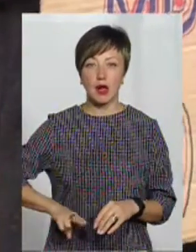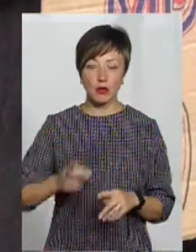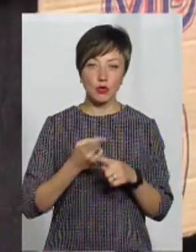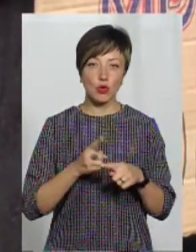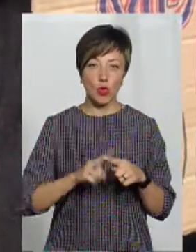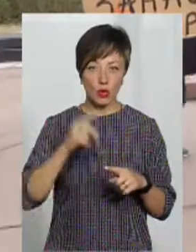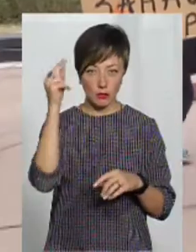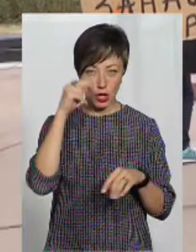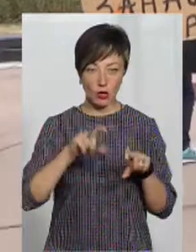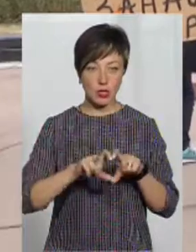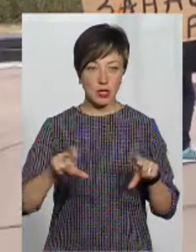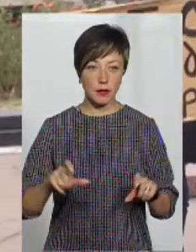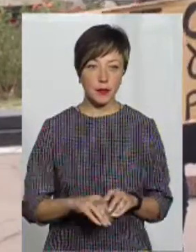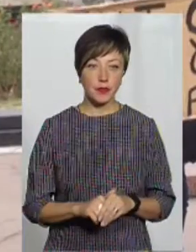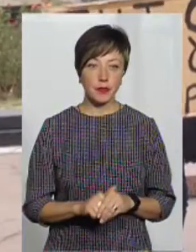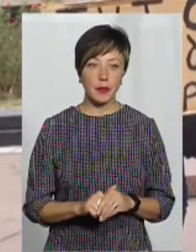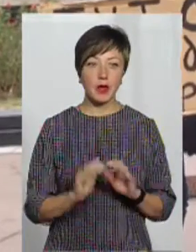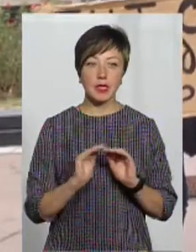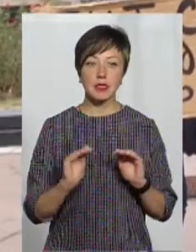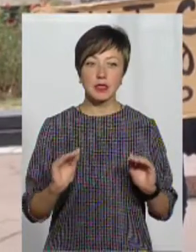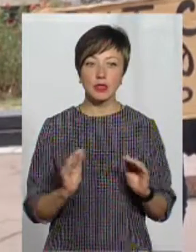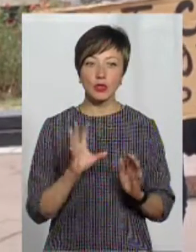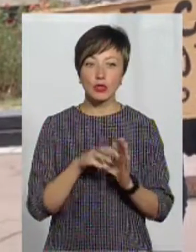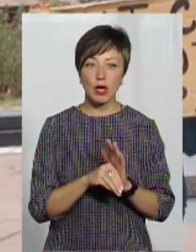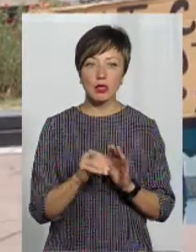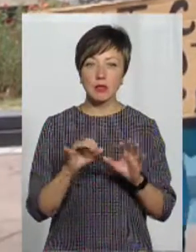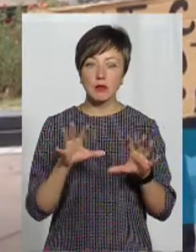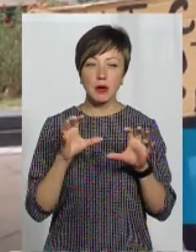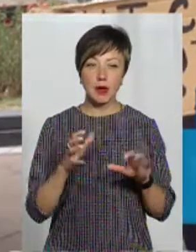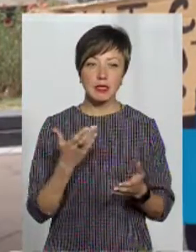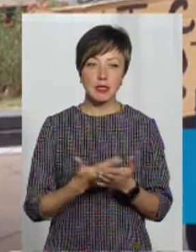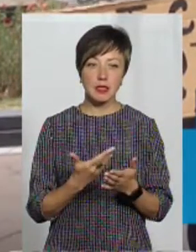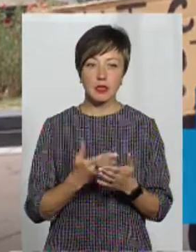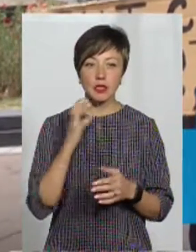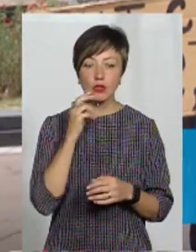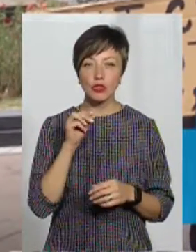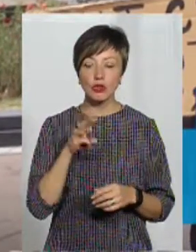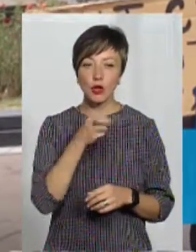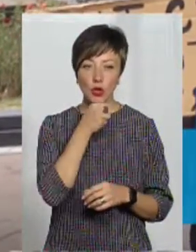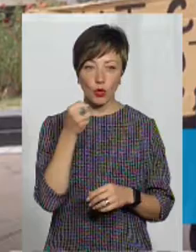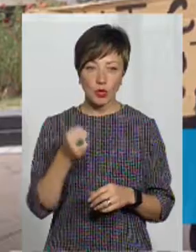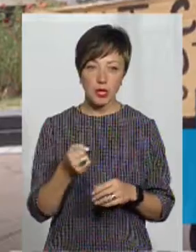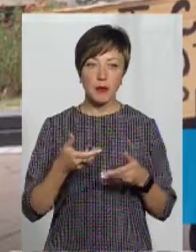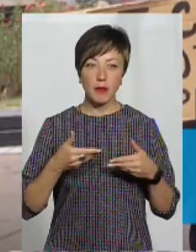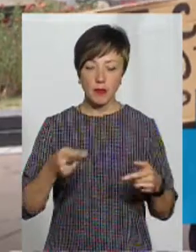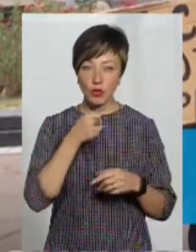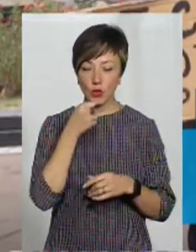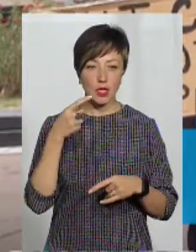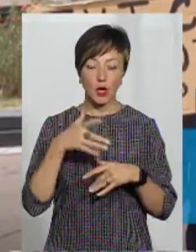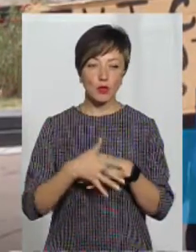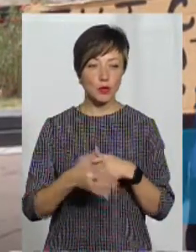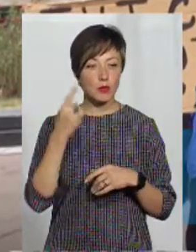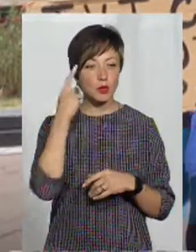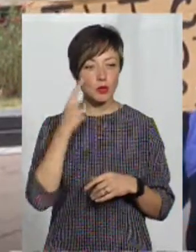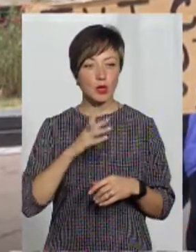вказаного навчального закладу Тамара Газда. Діти долучаються і сприймаються, мені здається, навіть серйозніше, ніж дорослі. Це ми, дорослі, не розуміємо, ми думаємо,